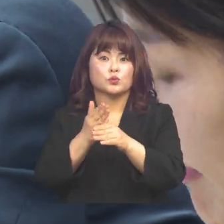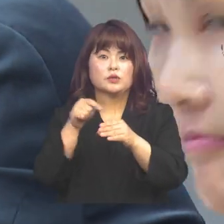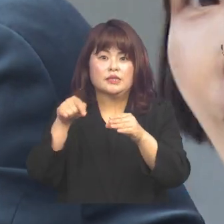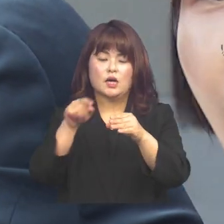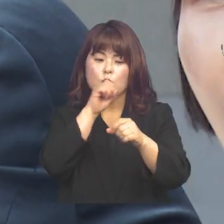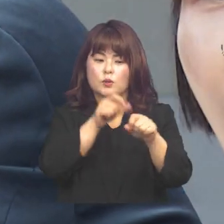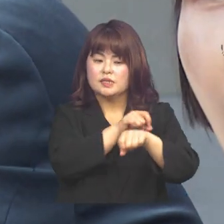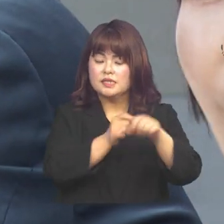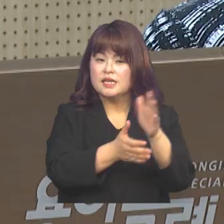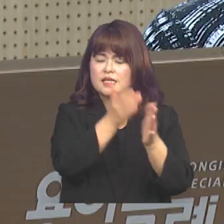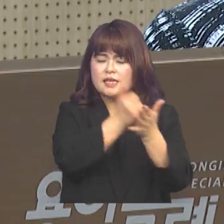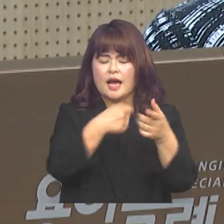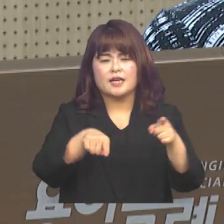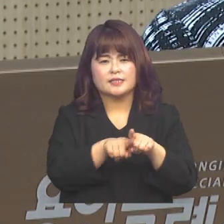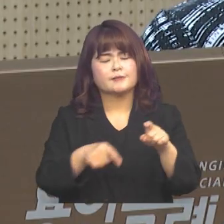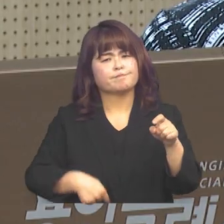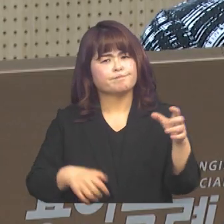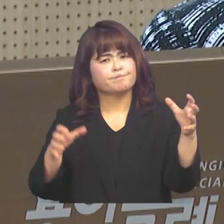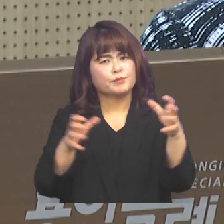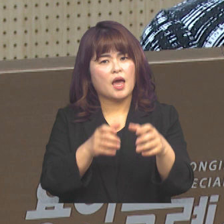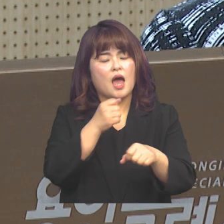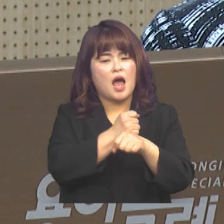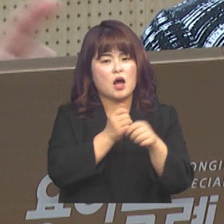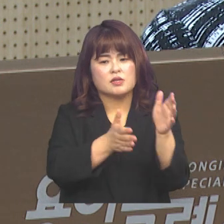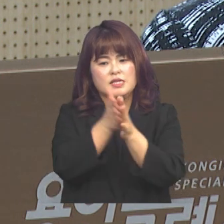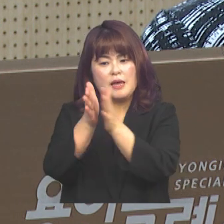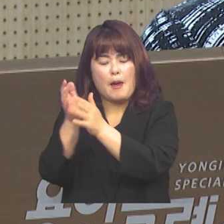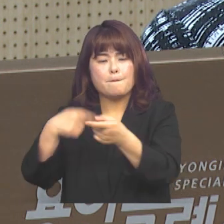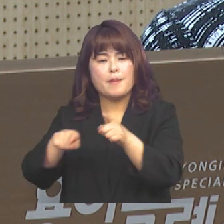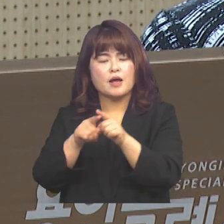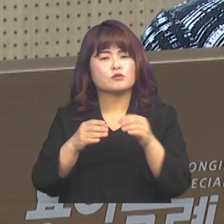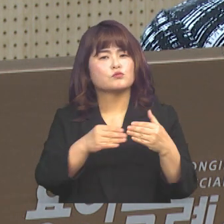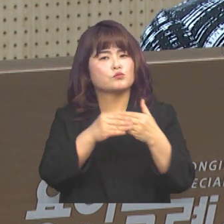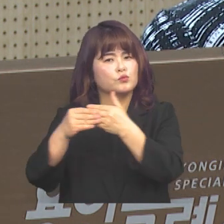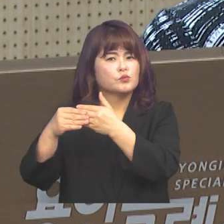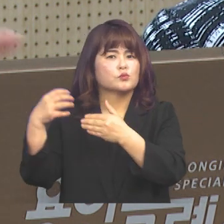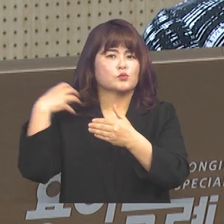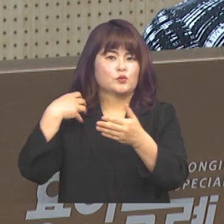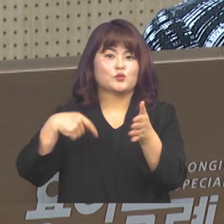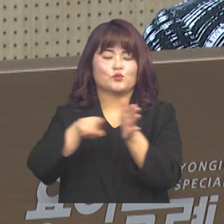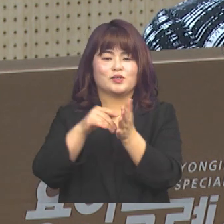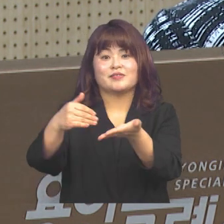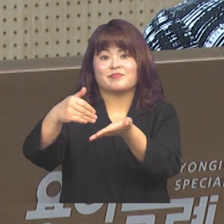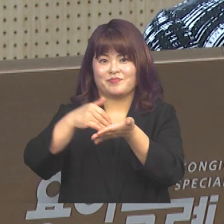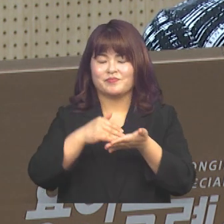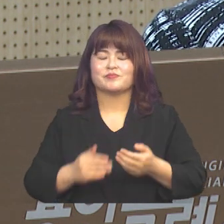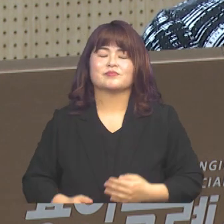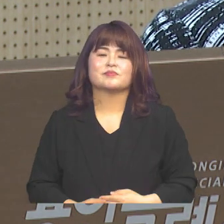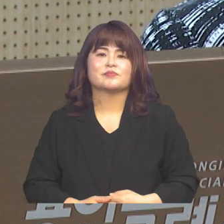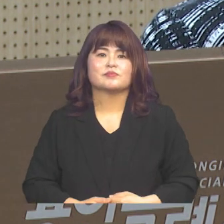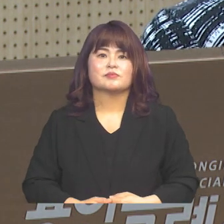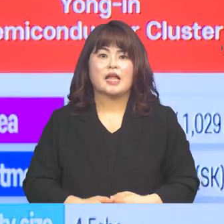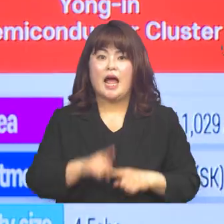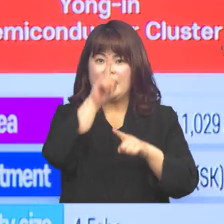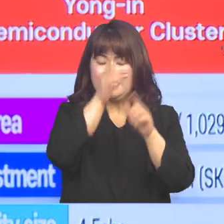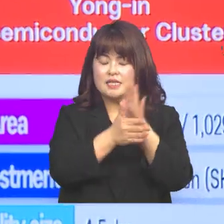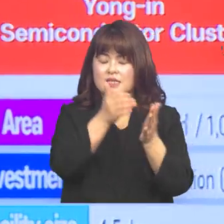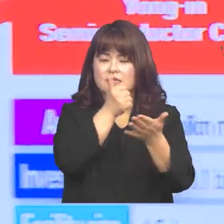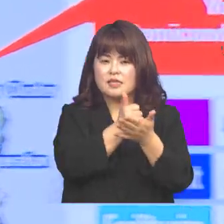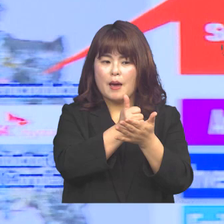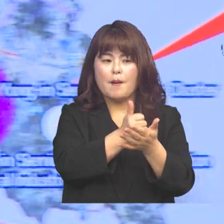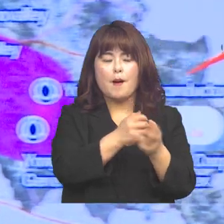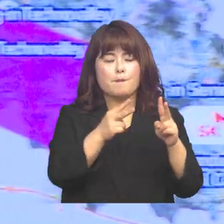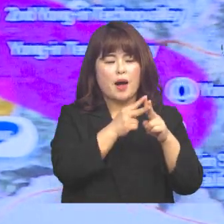강화하고 있는데 용인특례시와 긴밀히 협력해 양 도시 발전을 주도하면 좋겠다고 말했습니다. 이